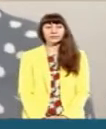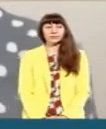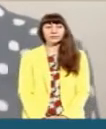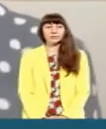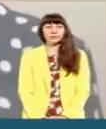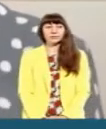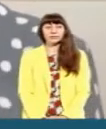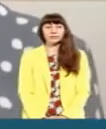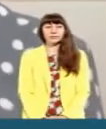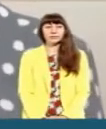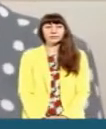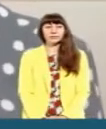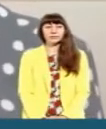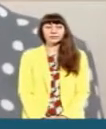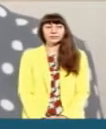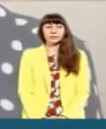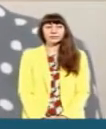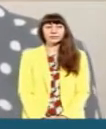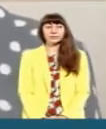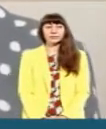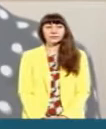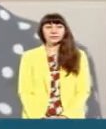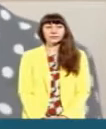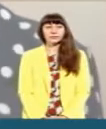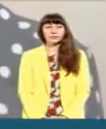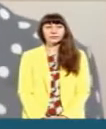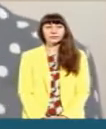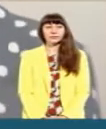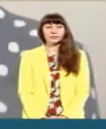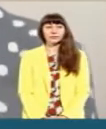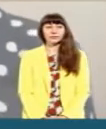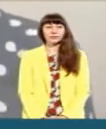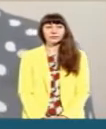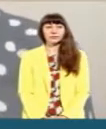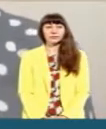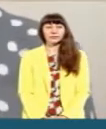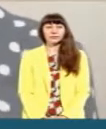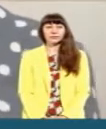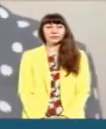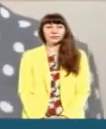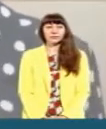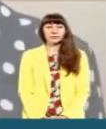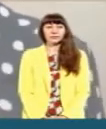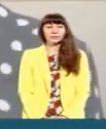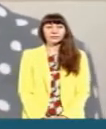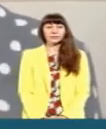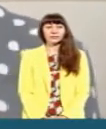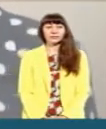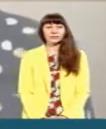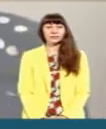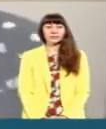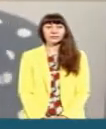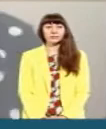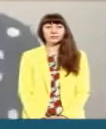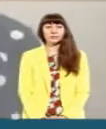цветной принтер осындай бір кабинетті түгелдей жаңа жиһаздармен